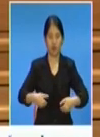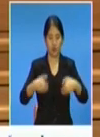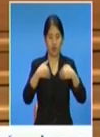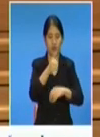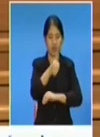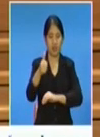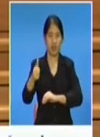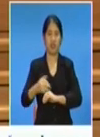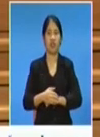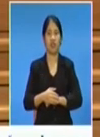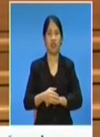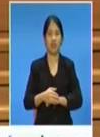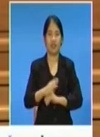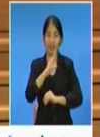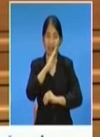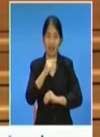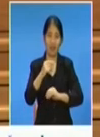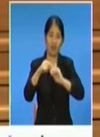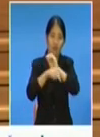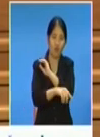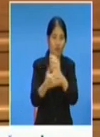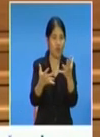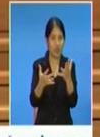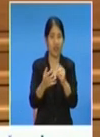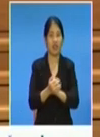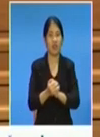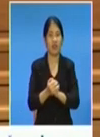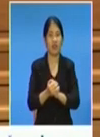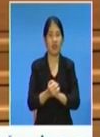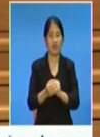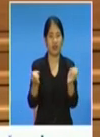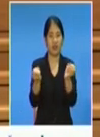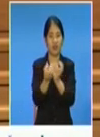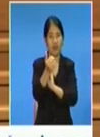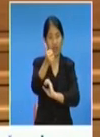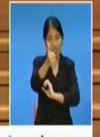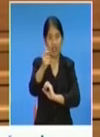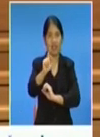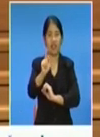พระองค์ท่านพระราชทานให้กับผู้ว่าการจังหวัดและคนไทยทุกคนทั้ง